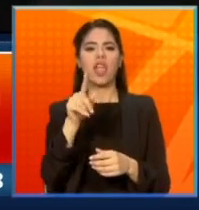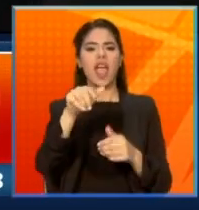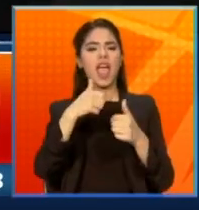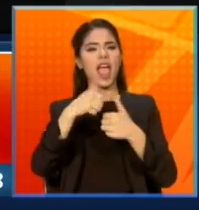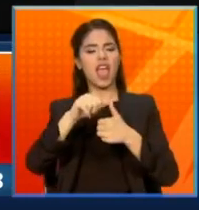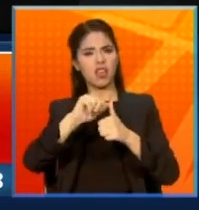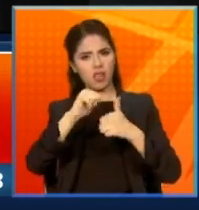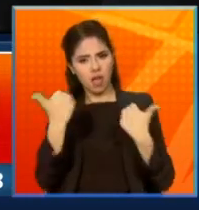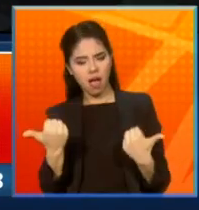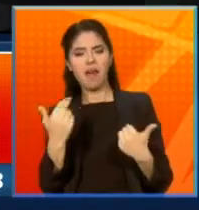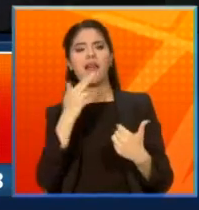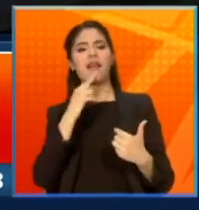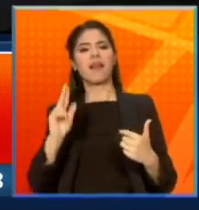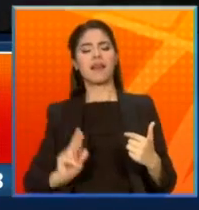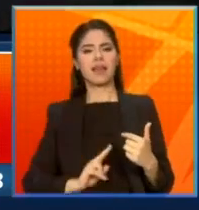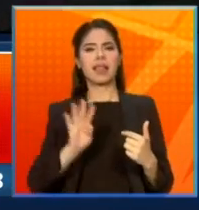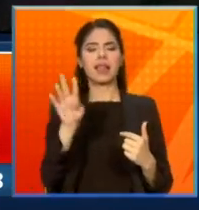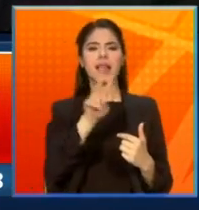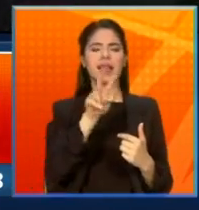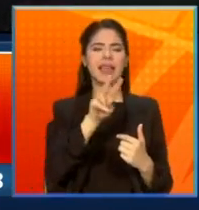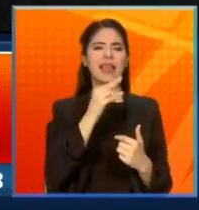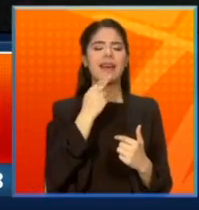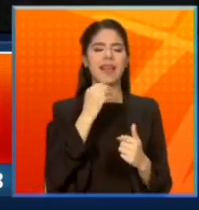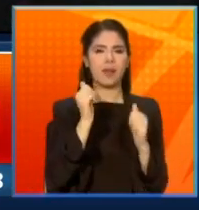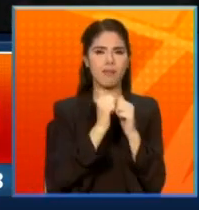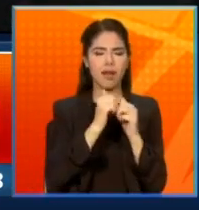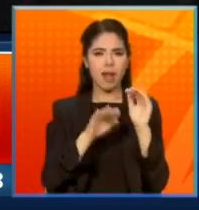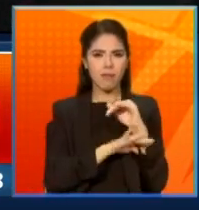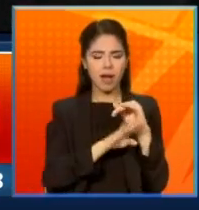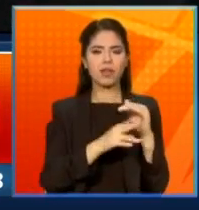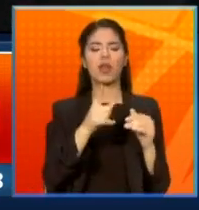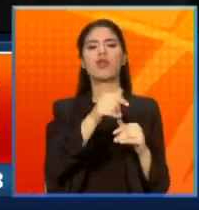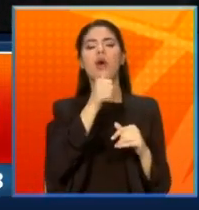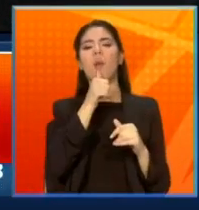ayrıldı. Kızının velayeti kendisindeydi. Ama Hande bir süre sonra